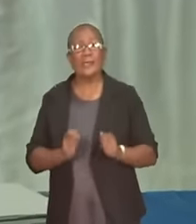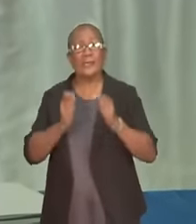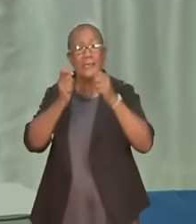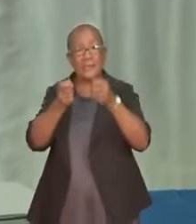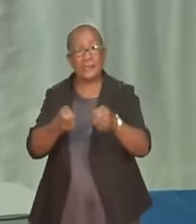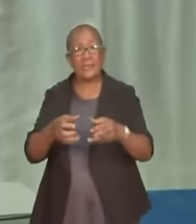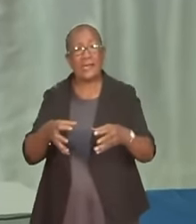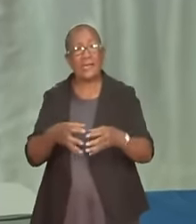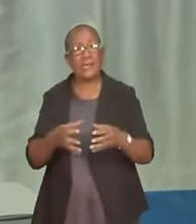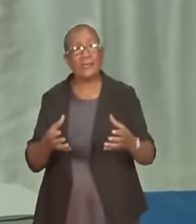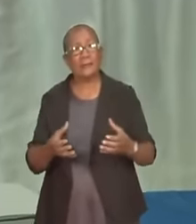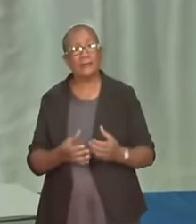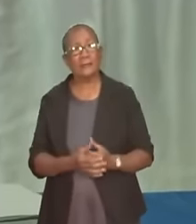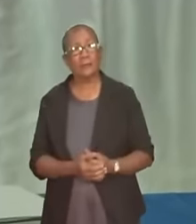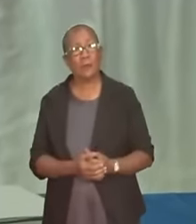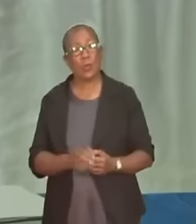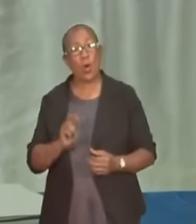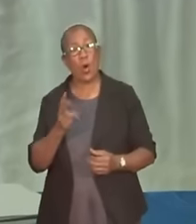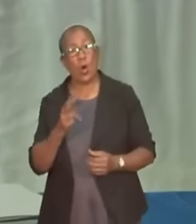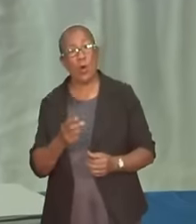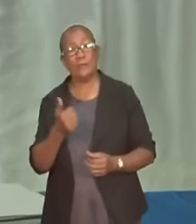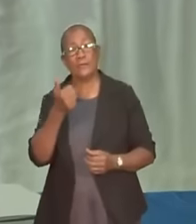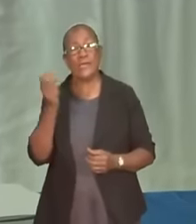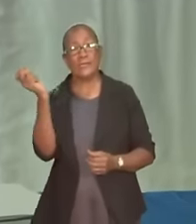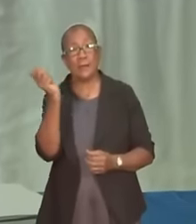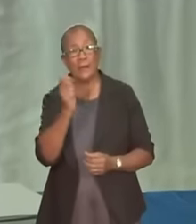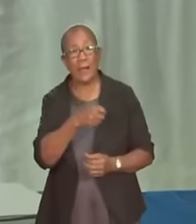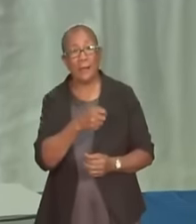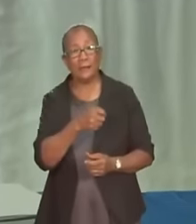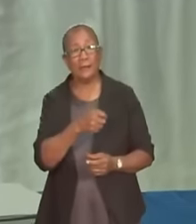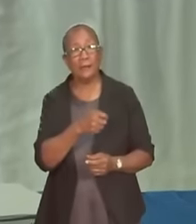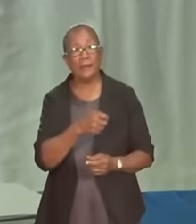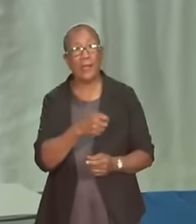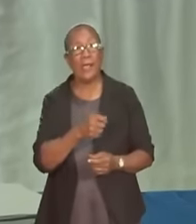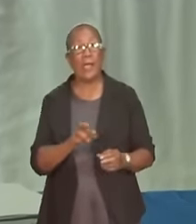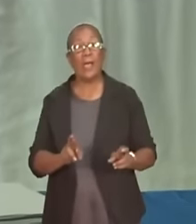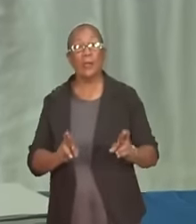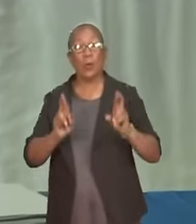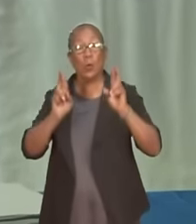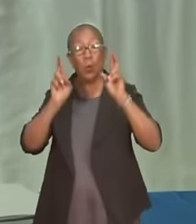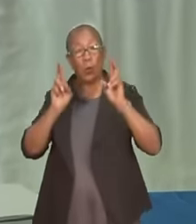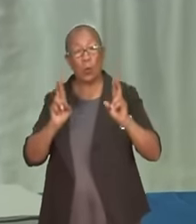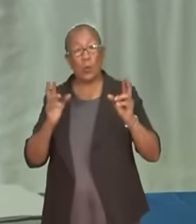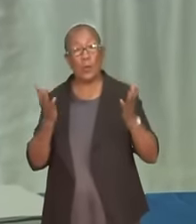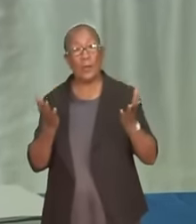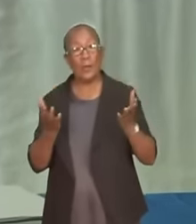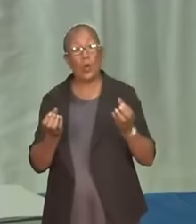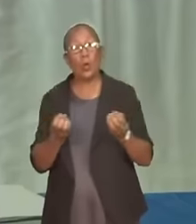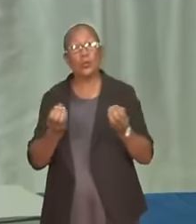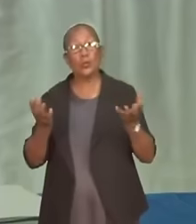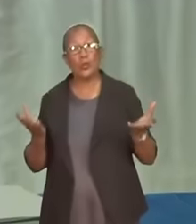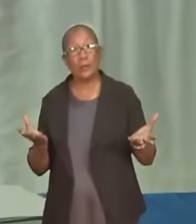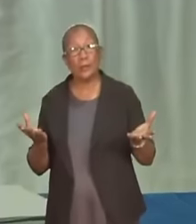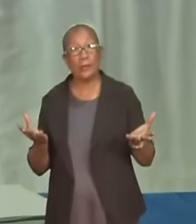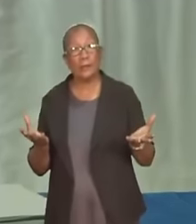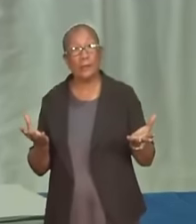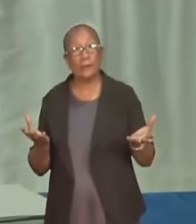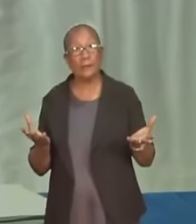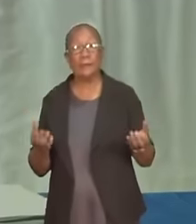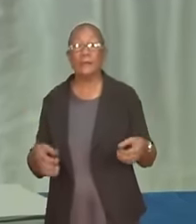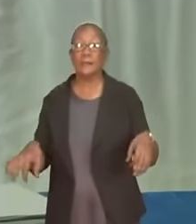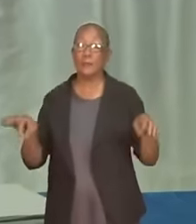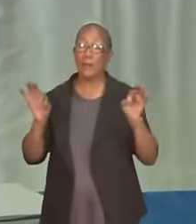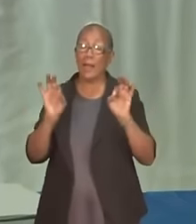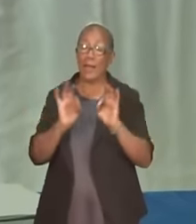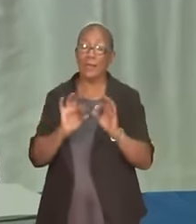3 maanden of 6 maanden. En bij hoge uitzondering krijgen ze een verlenging. Dat zijn allemaal kort. Daarom lijkt het soms een